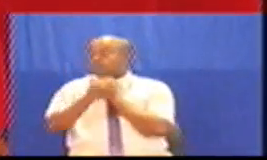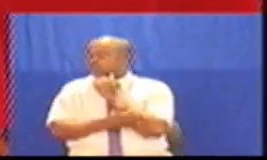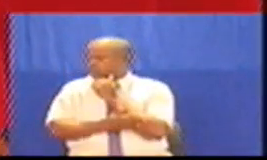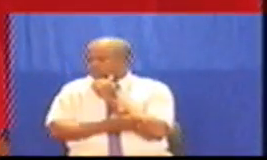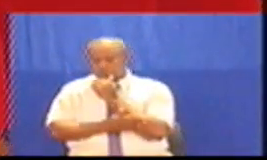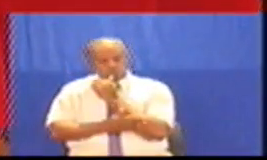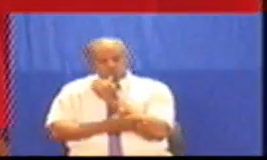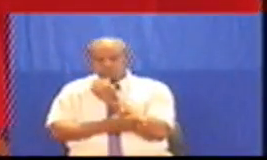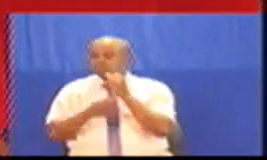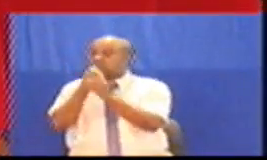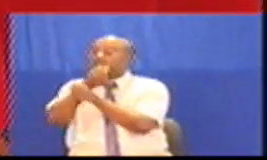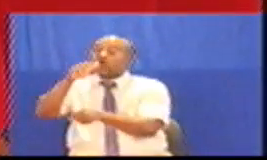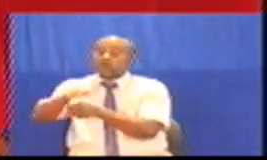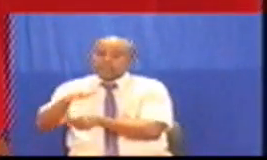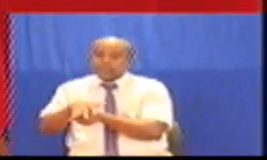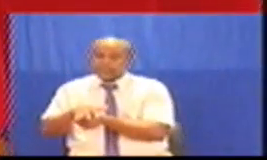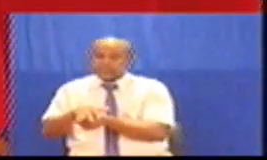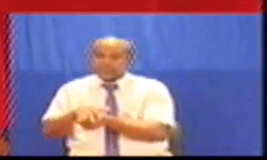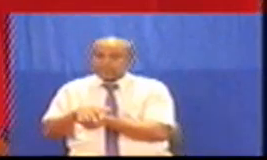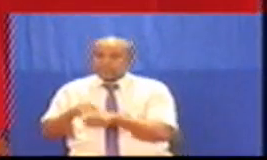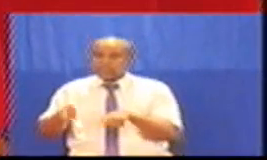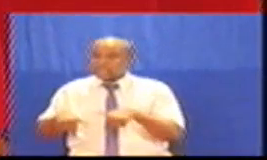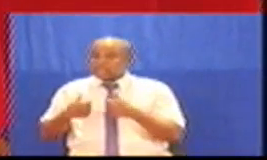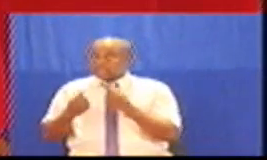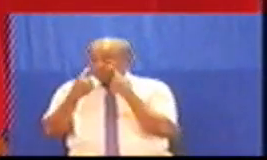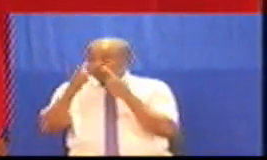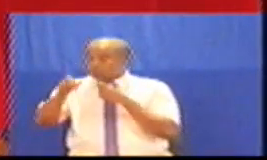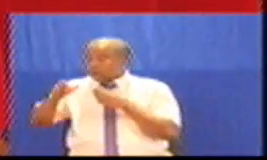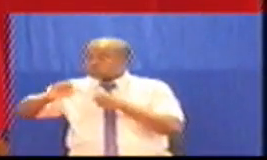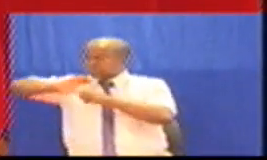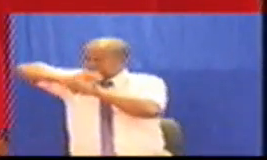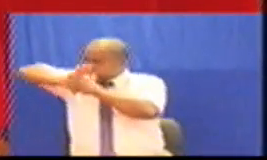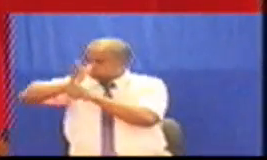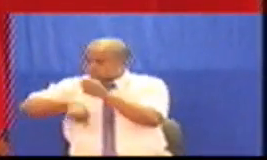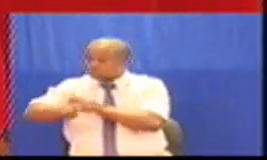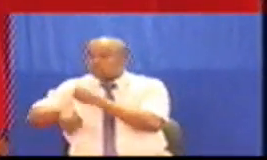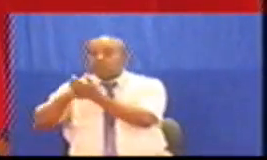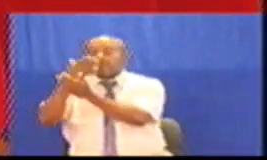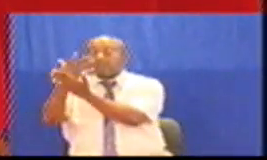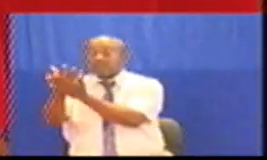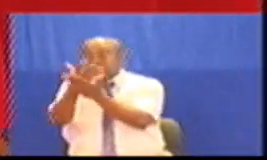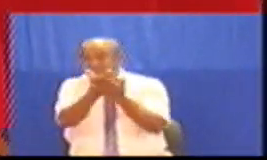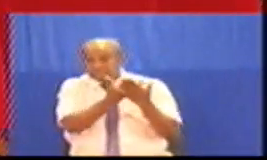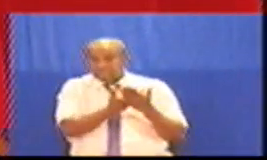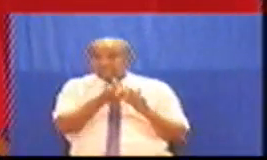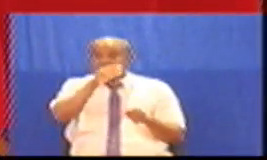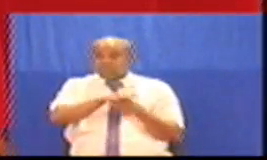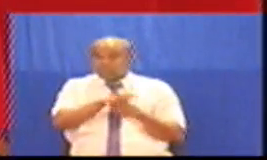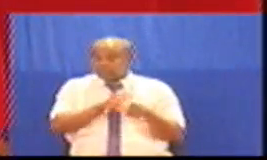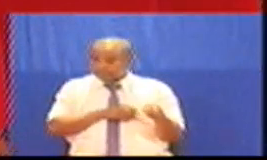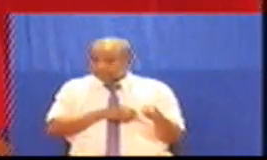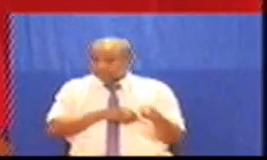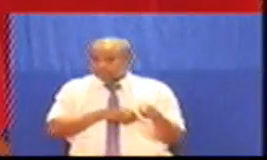wengi, lakini kwa aina ya mrundikano nilioshuhudia mle ndani, katika magereza mengi